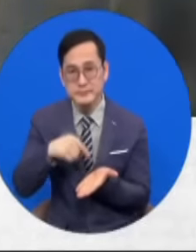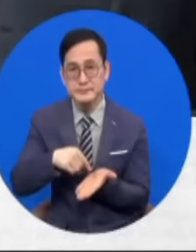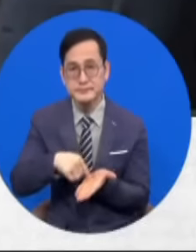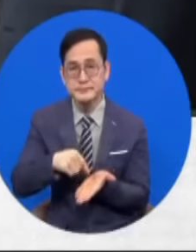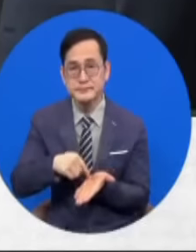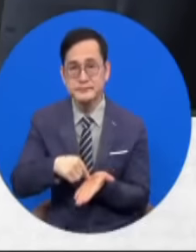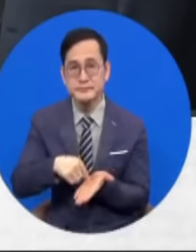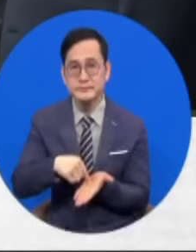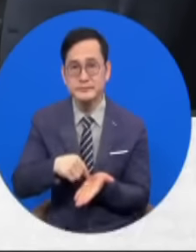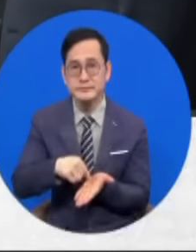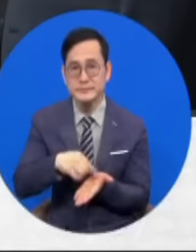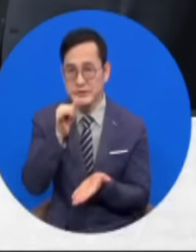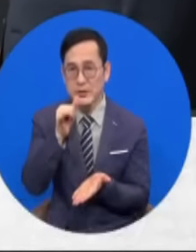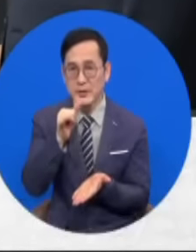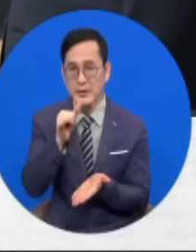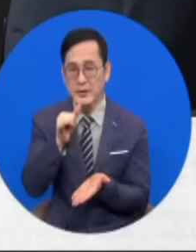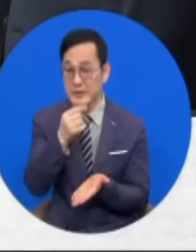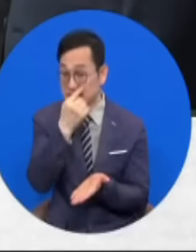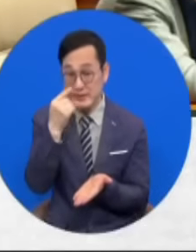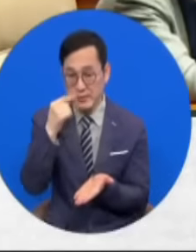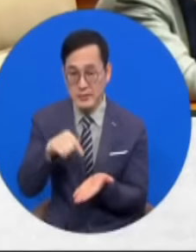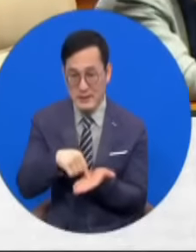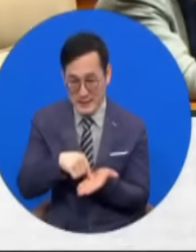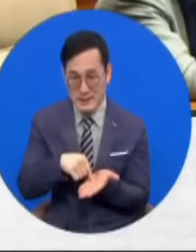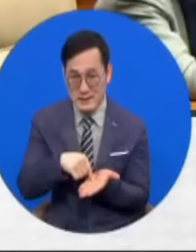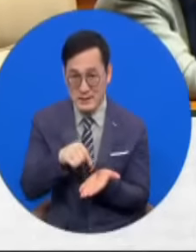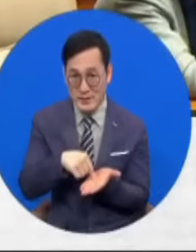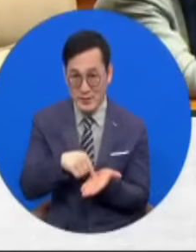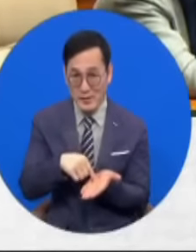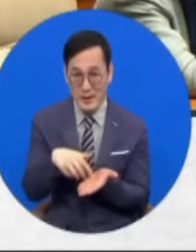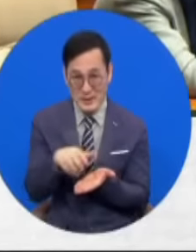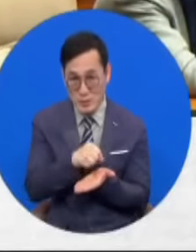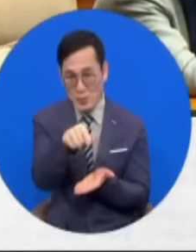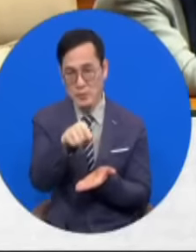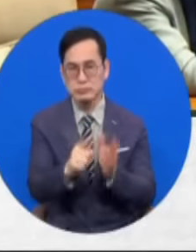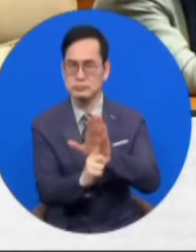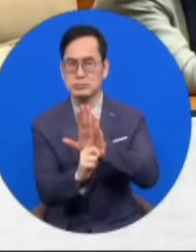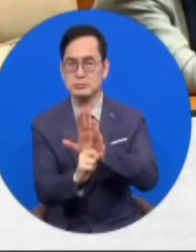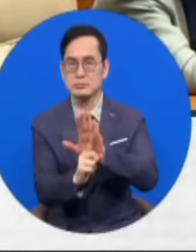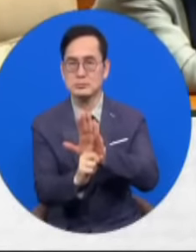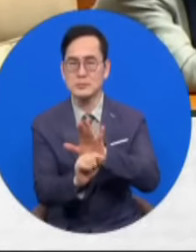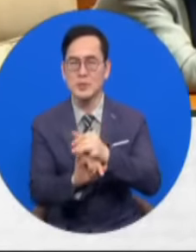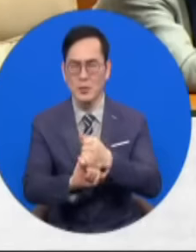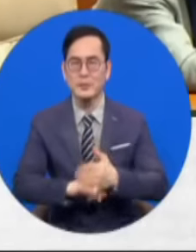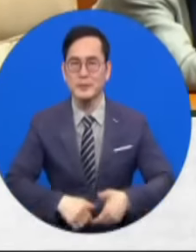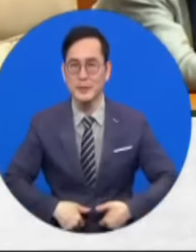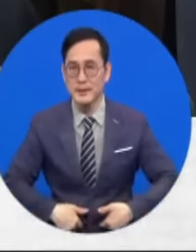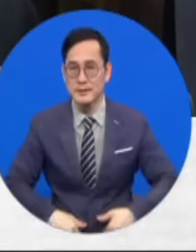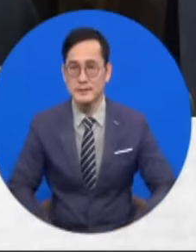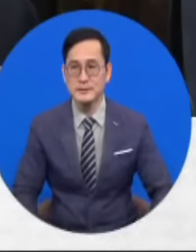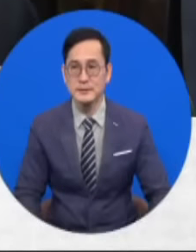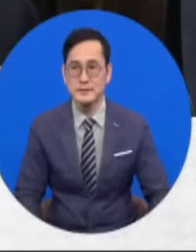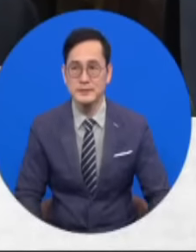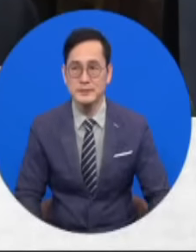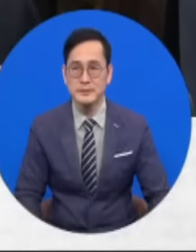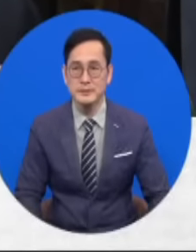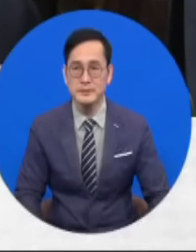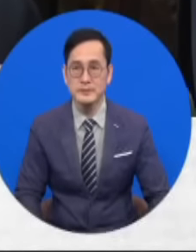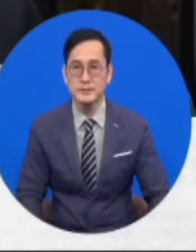깔아준다고 보거든요 그런데 검사들이 이제 그런 생각 할지는 모르겠어요 그렇지만 오히려 저 자리를 검사가 얼마나